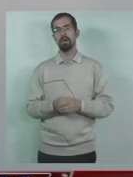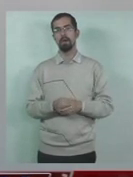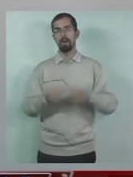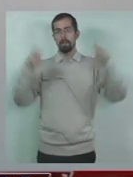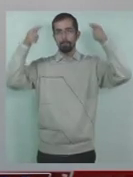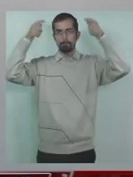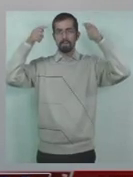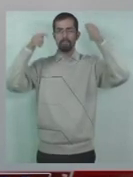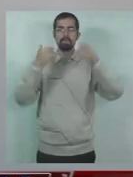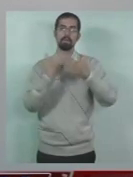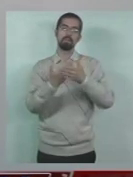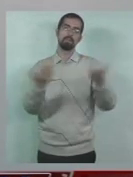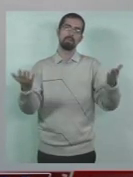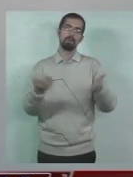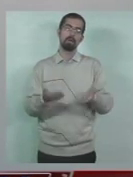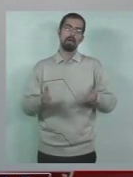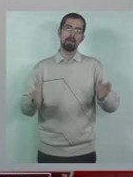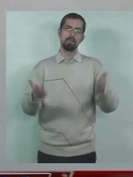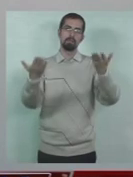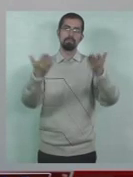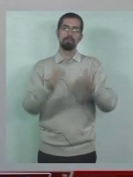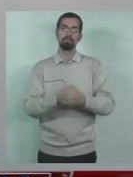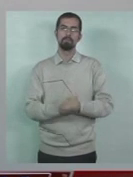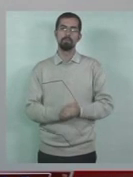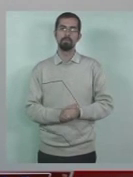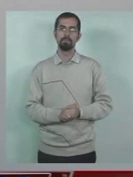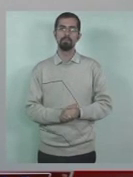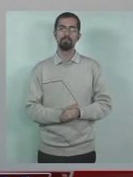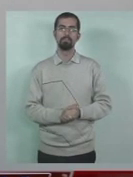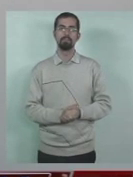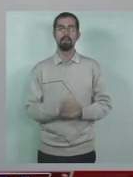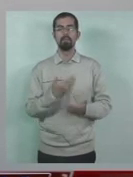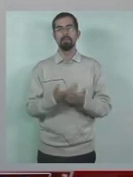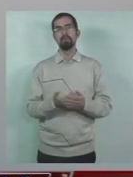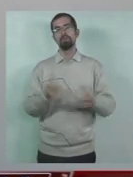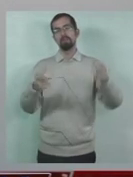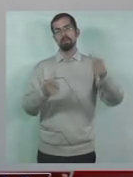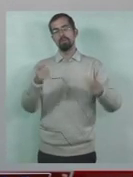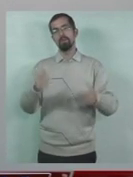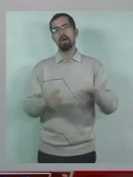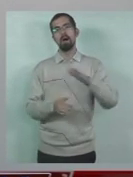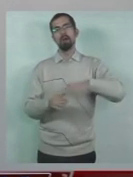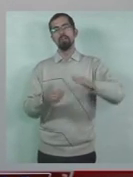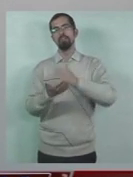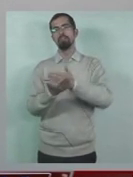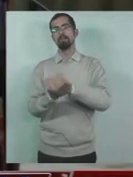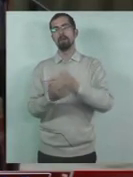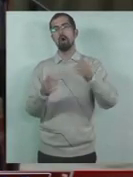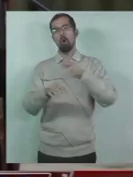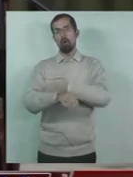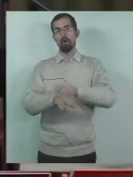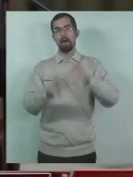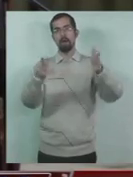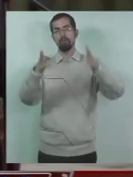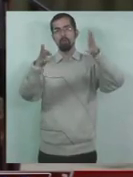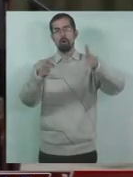a celor care au debutat în secțiunea de interpretare, iar la